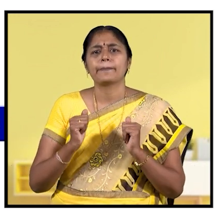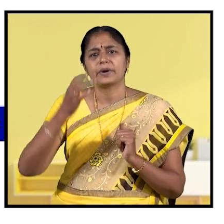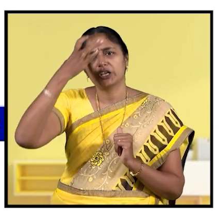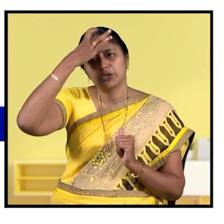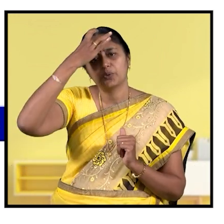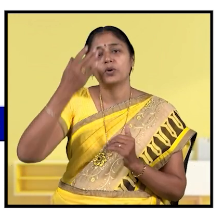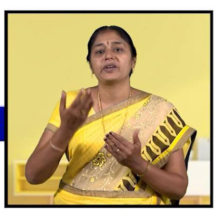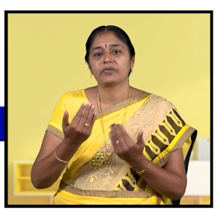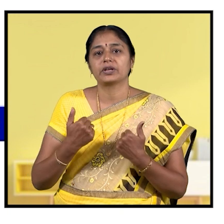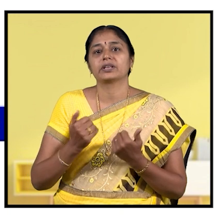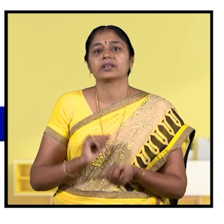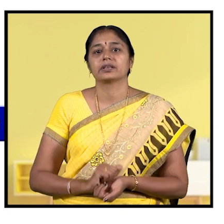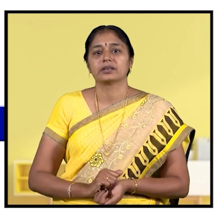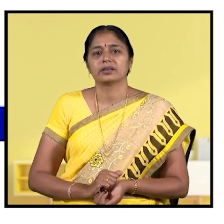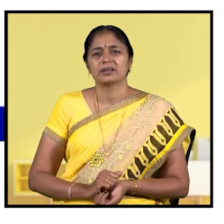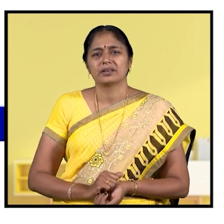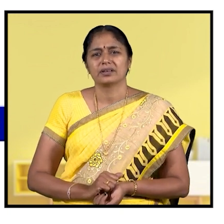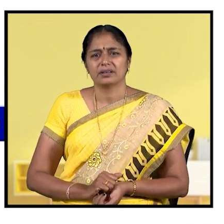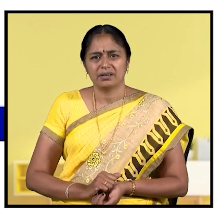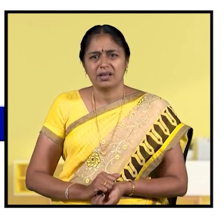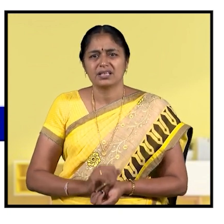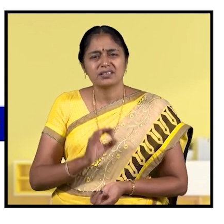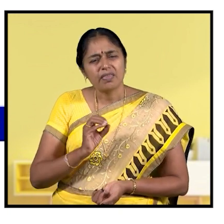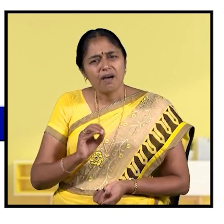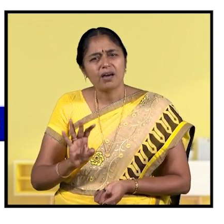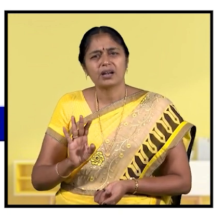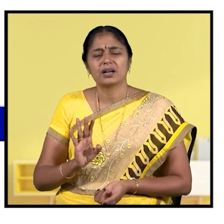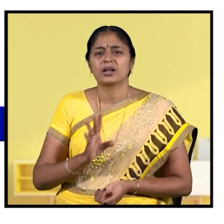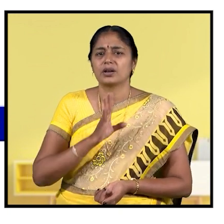அப்படின்னு பார்த்தீங்கன்னாக்க, சாதாரண சளி, காசநோய், இதெல்லாம் காற்று வழியாக பரவக்கூடிய நோய்.